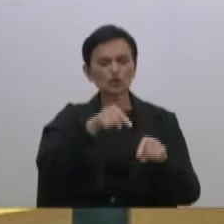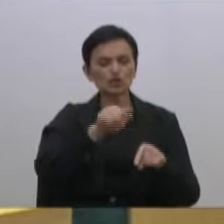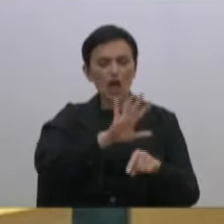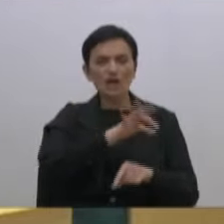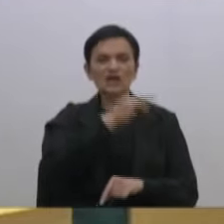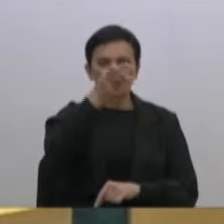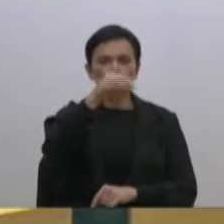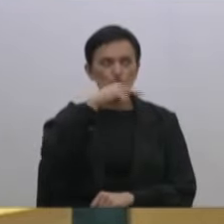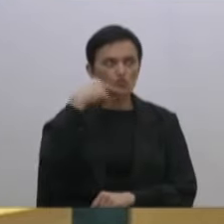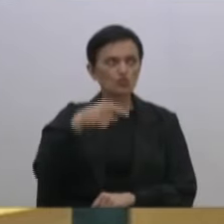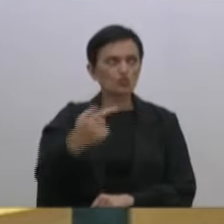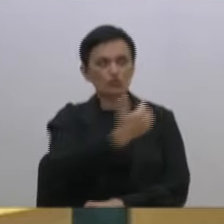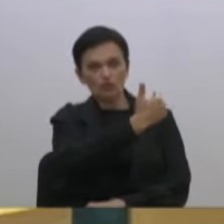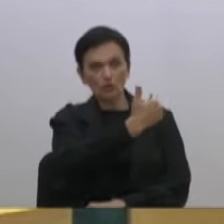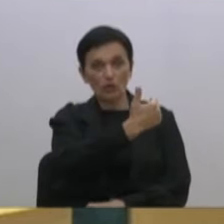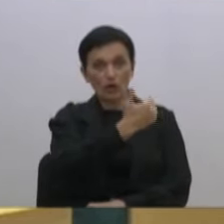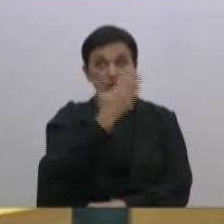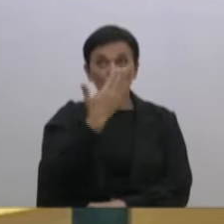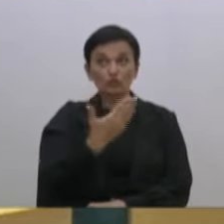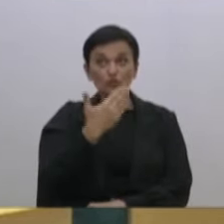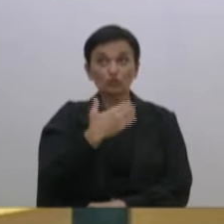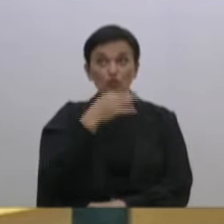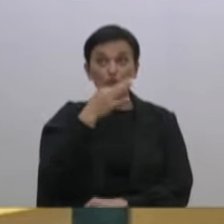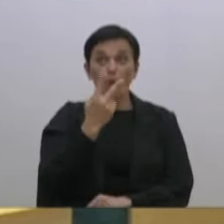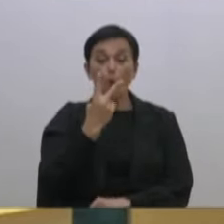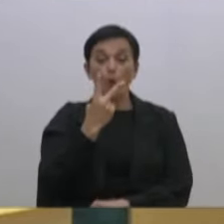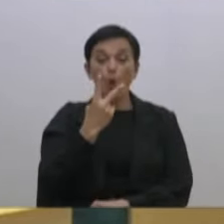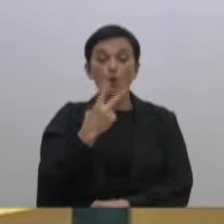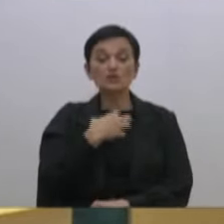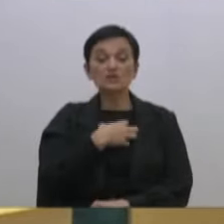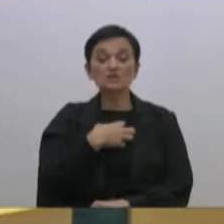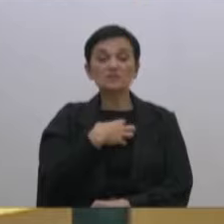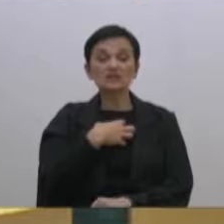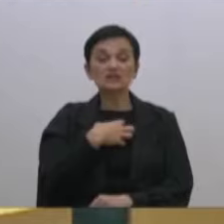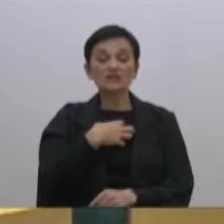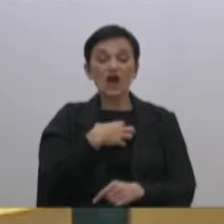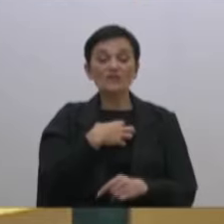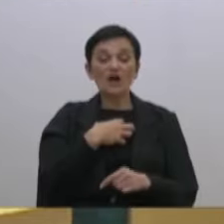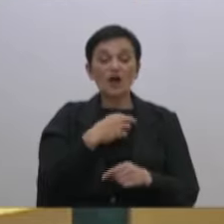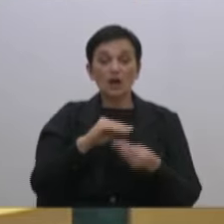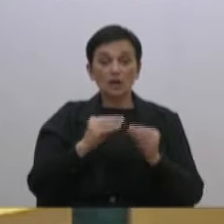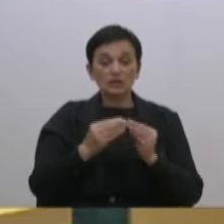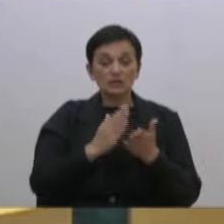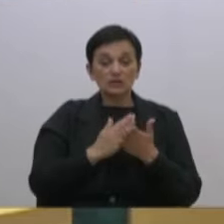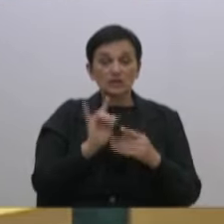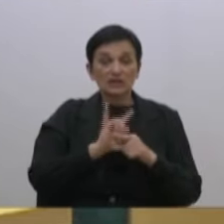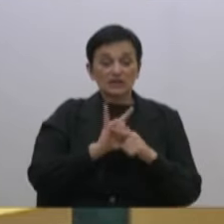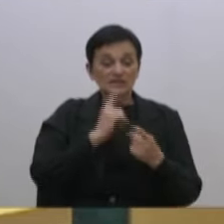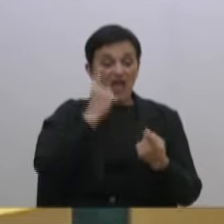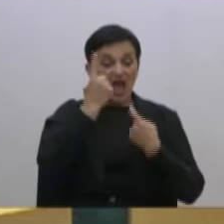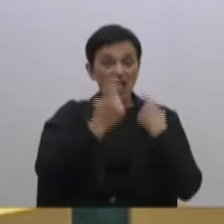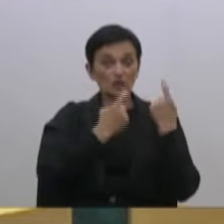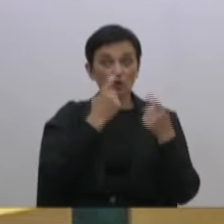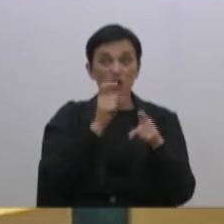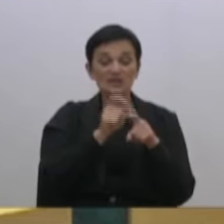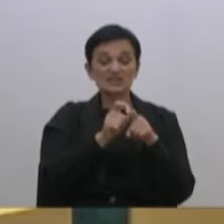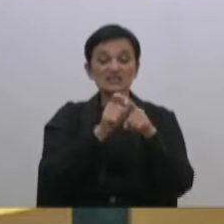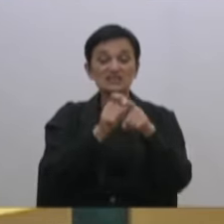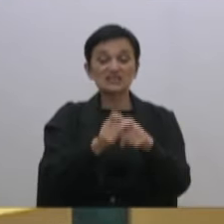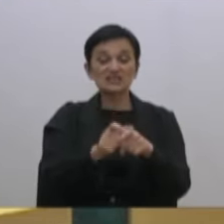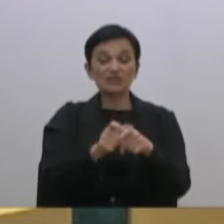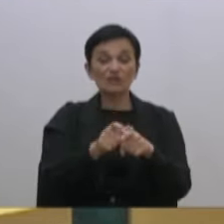გითხრას და ჩვენ წინასწარ თუ ვიცით რომ ორი მთავარი გამოწვევა დეზინფორმაციული მათ შორის ერთი ის რომ სიტყვა რუსული